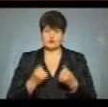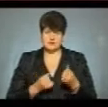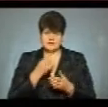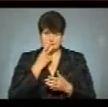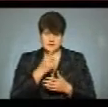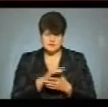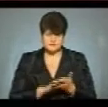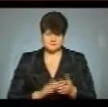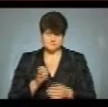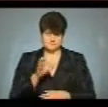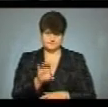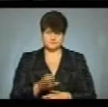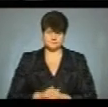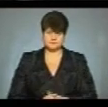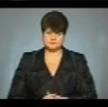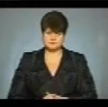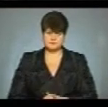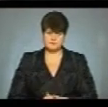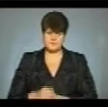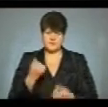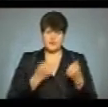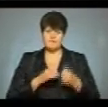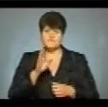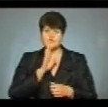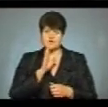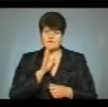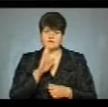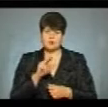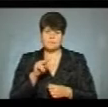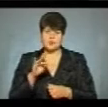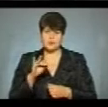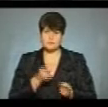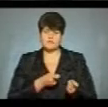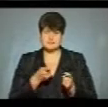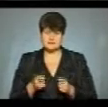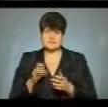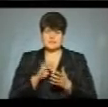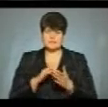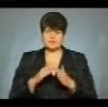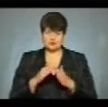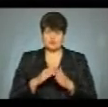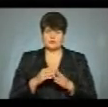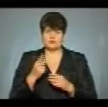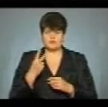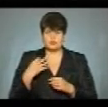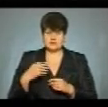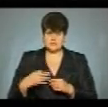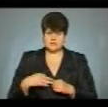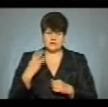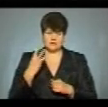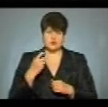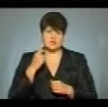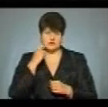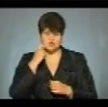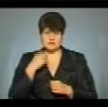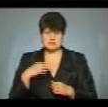сюжеті Богдана Буденчука. Водійка Вікторія Прокопченко вестиме з центру додому двох синів. Трирічного Володимира садить в